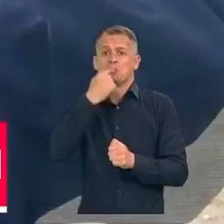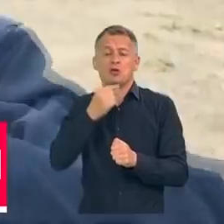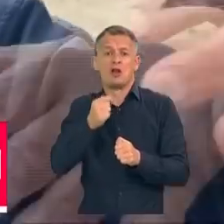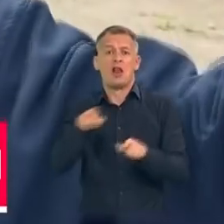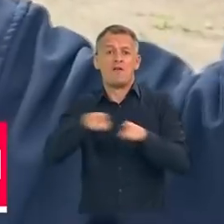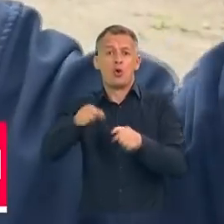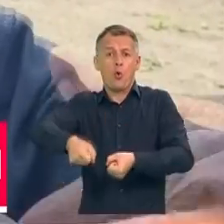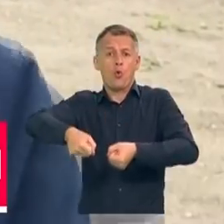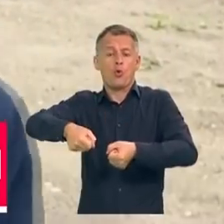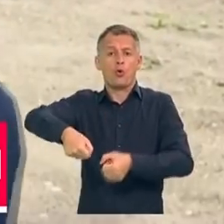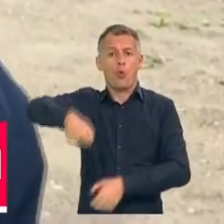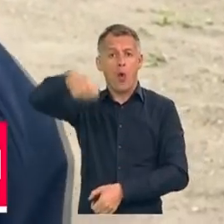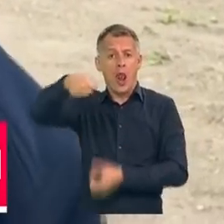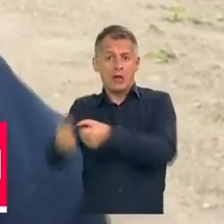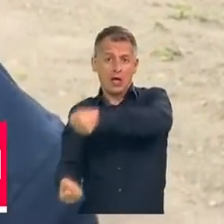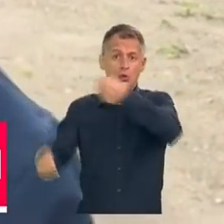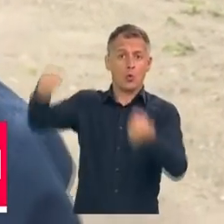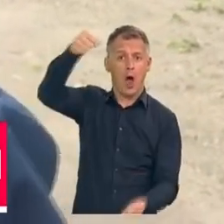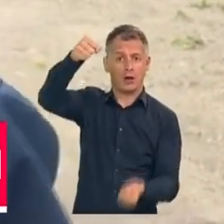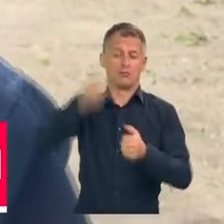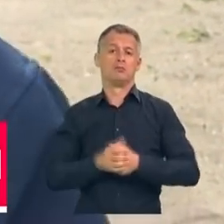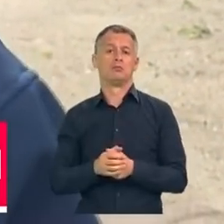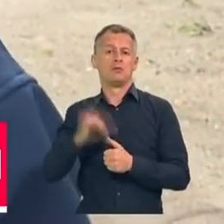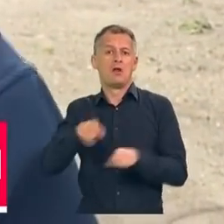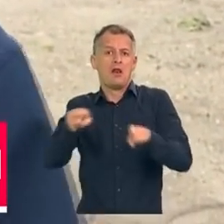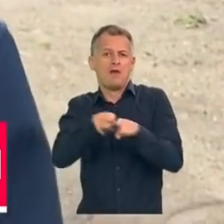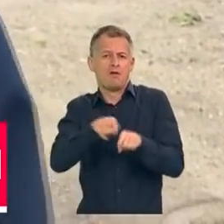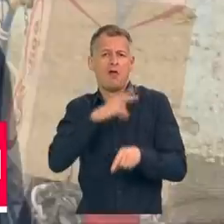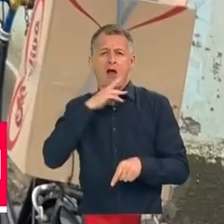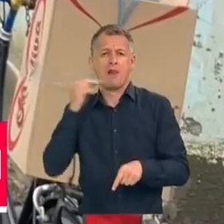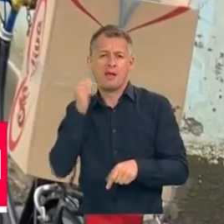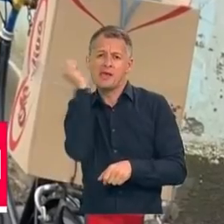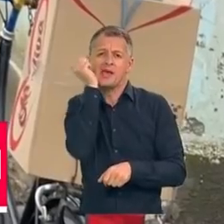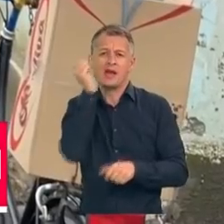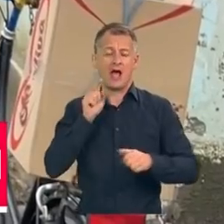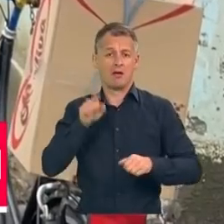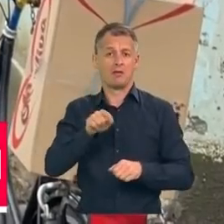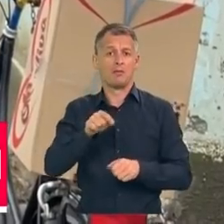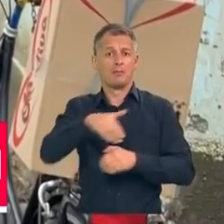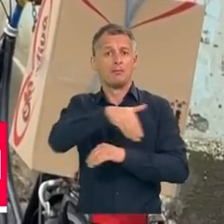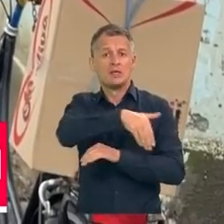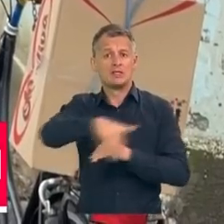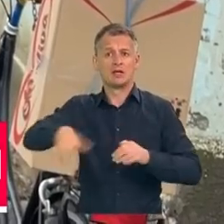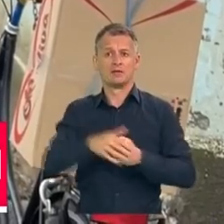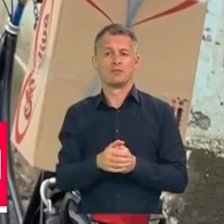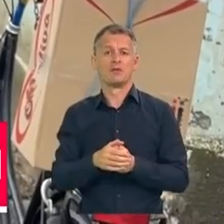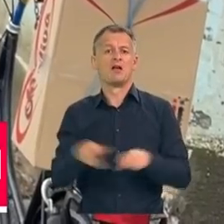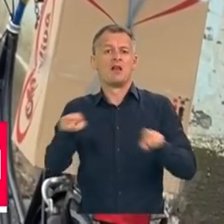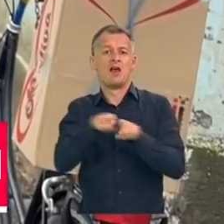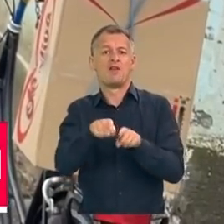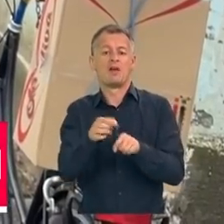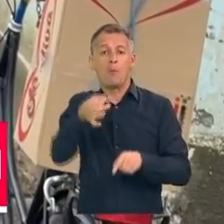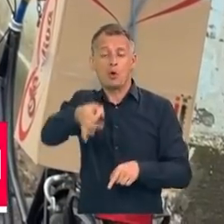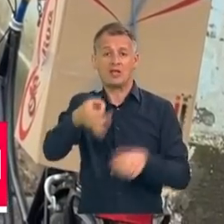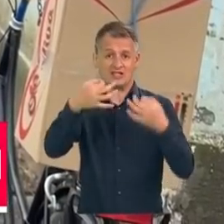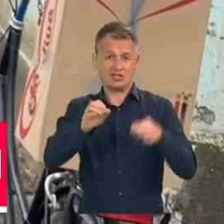găleata. Albu pe jos. Albu, gheață ca ceai că e iarnă. Albu. A dat piatră ca moneda de 10 bani